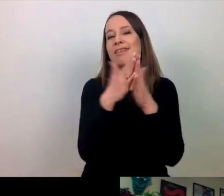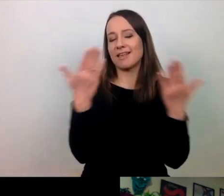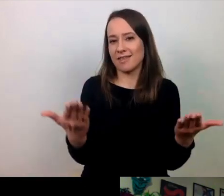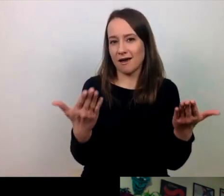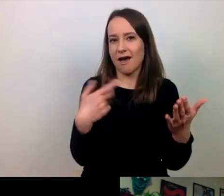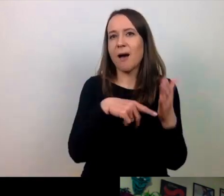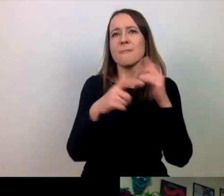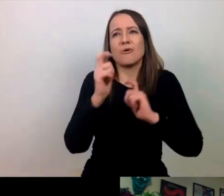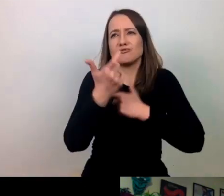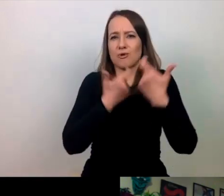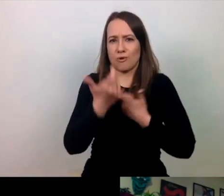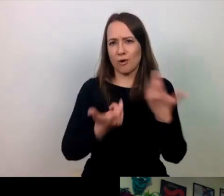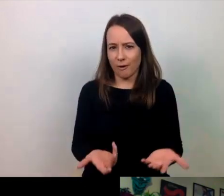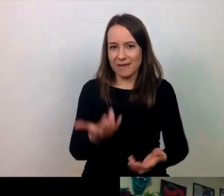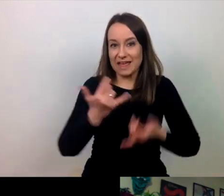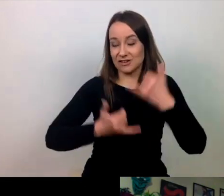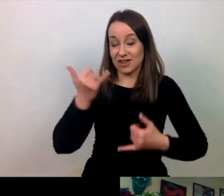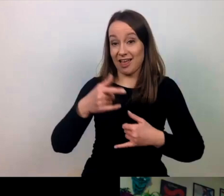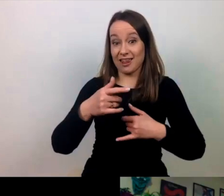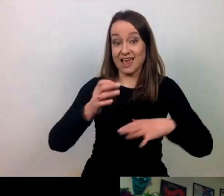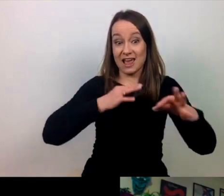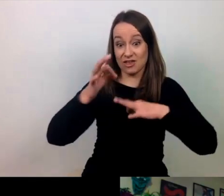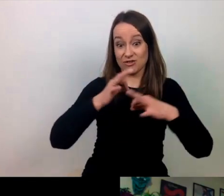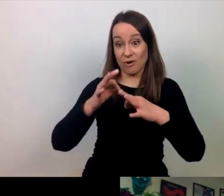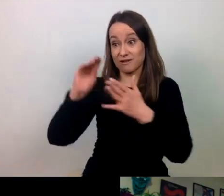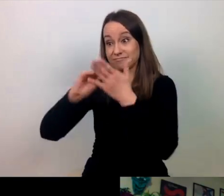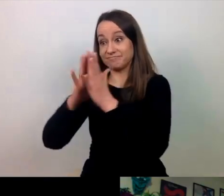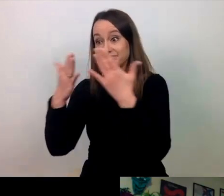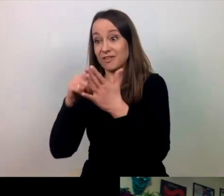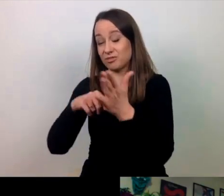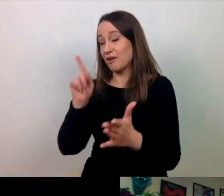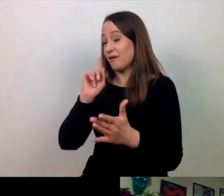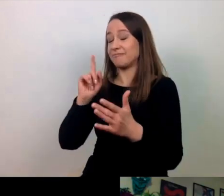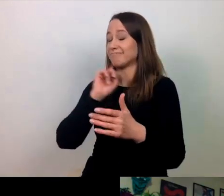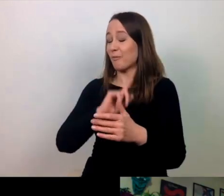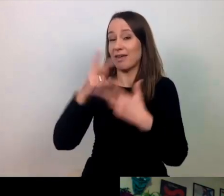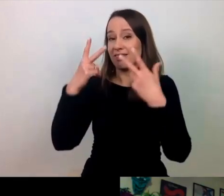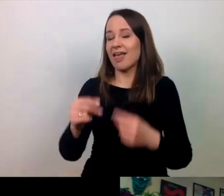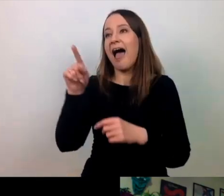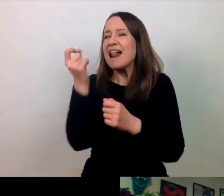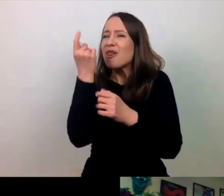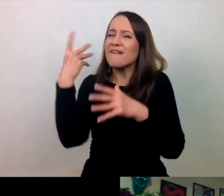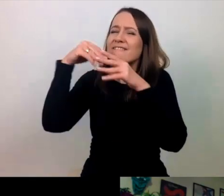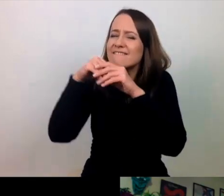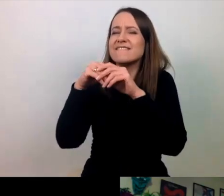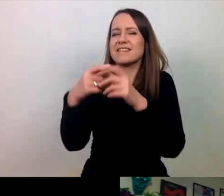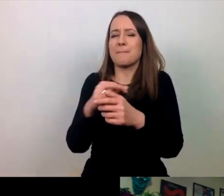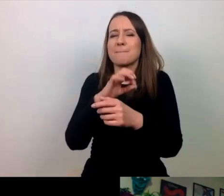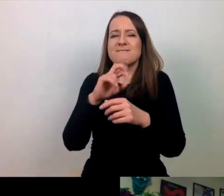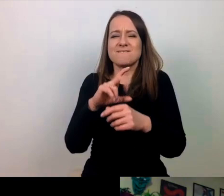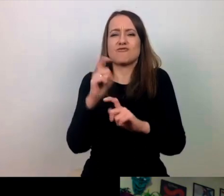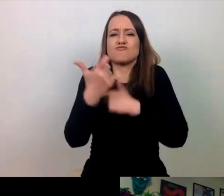historia opowiadana na kartach literackich nie jest jednak fikcją, chociaż jest ubrana w fikcję. Co wtedy zrobić?